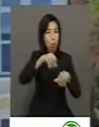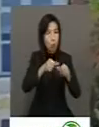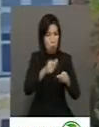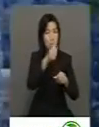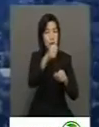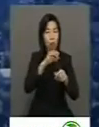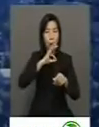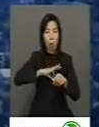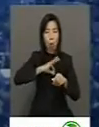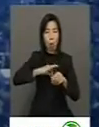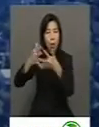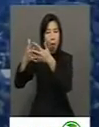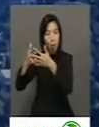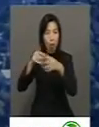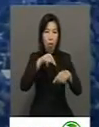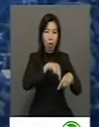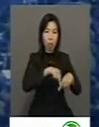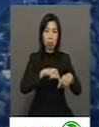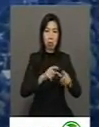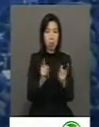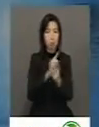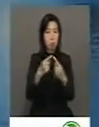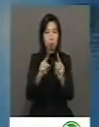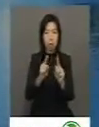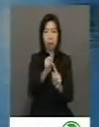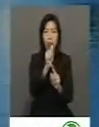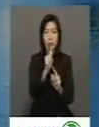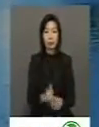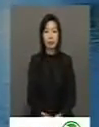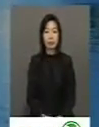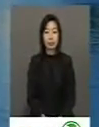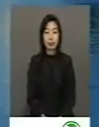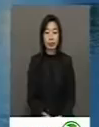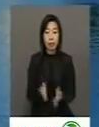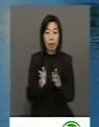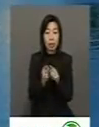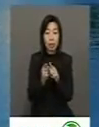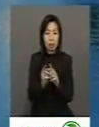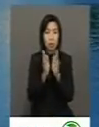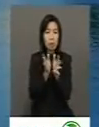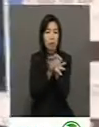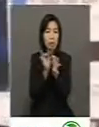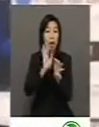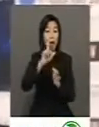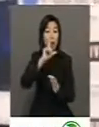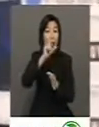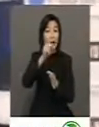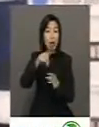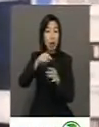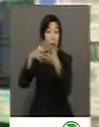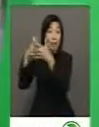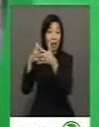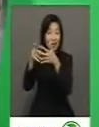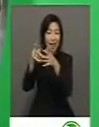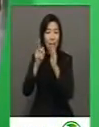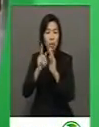ได้เลยถึงความแตกต่างในการจัดระเบียบสังคมค่ะซึ่งทางฝ่ายของที่ปรึกษาด้านการเข้าเมืองของประเทศสหรั